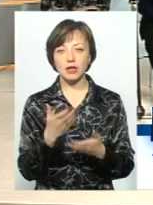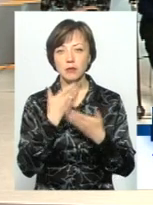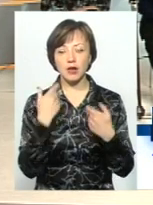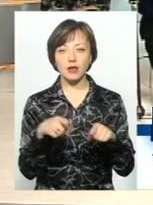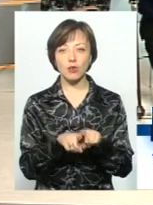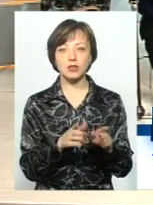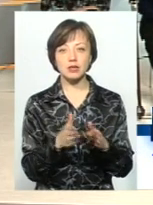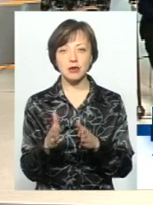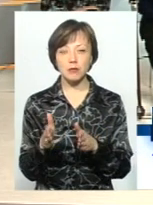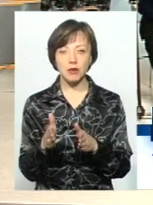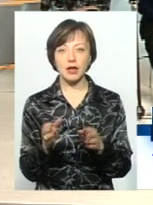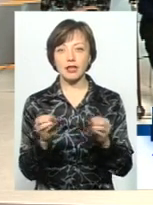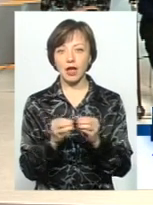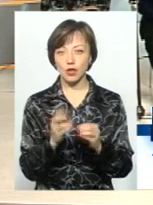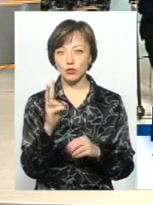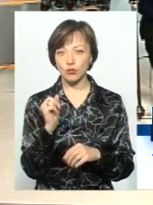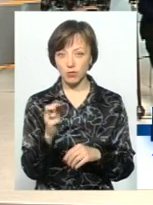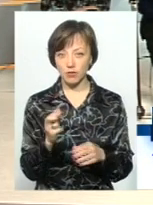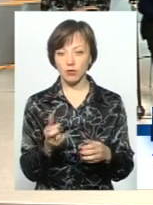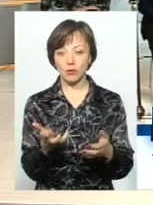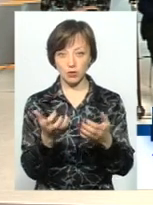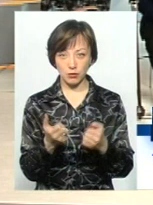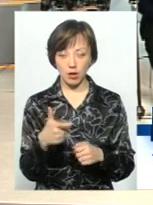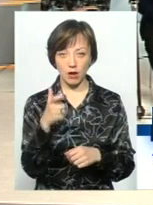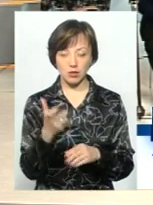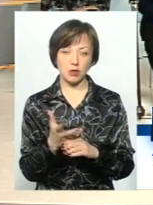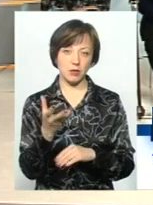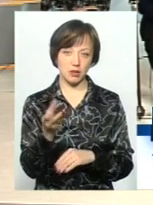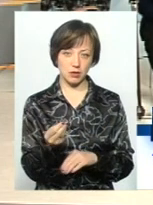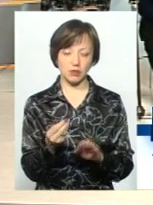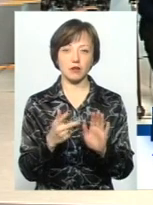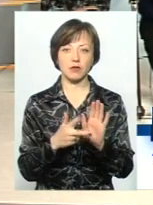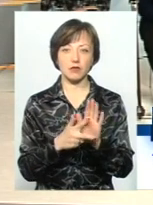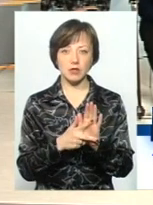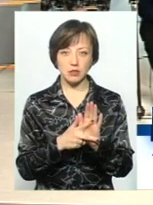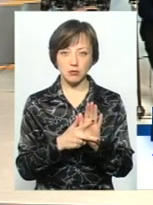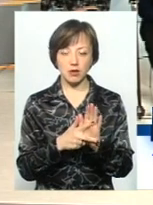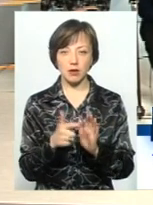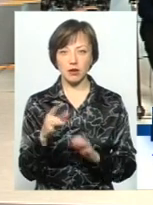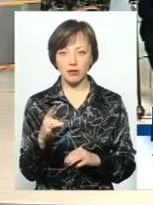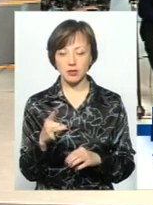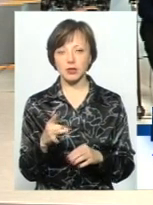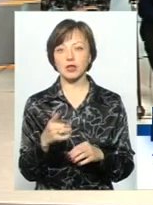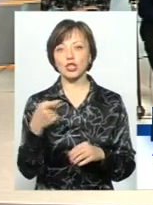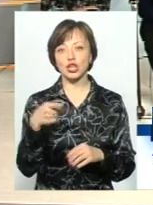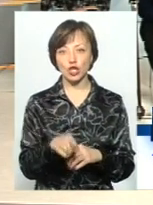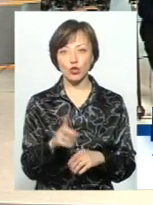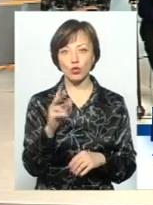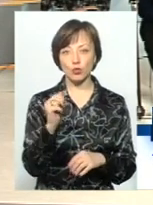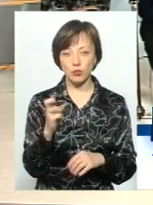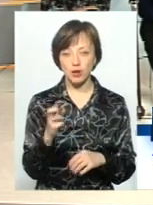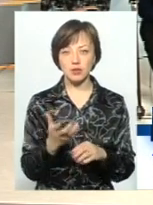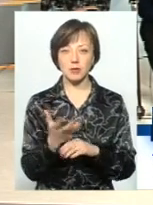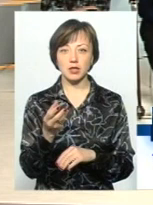такої системи? 10 кубів взяв газу, заплатили ось 8 гривень. 1000 кубів взяв